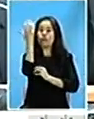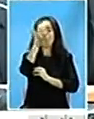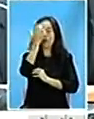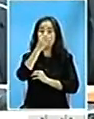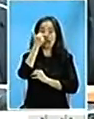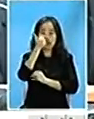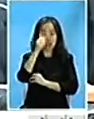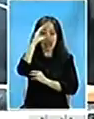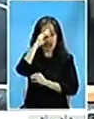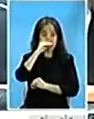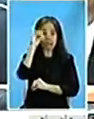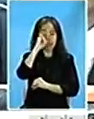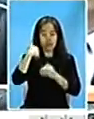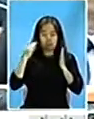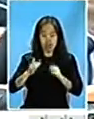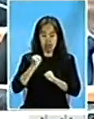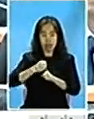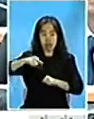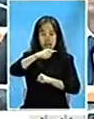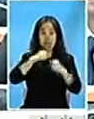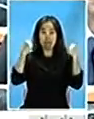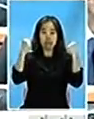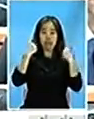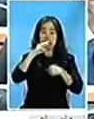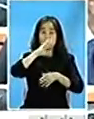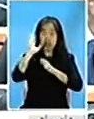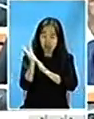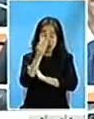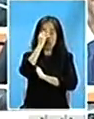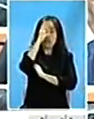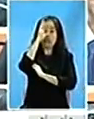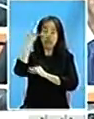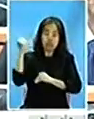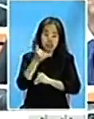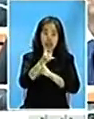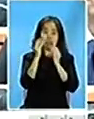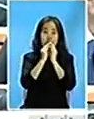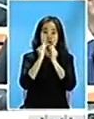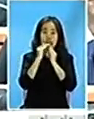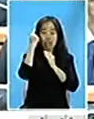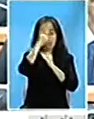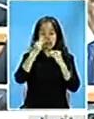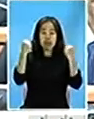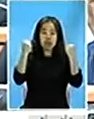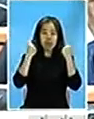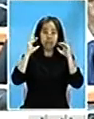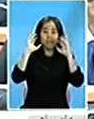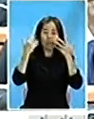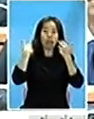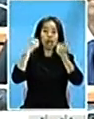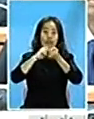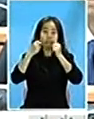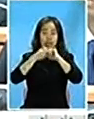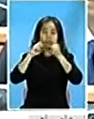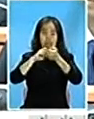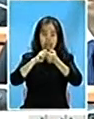การทำหน้าที่ของพวกเราด้วยไม่ฉะนั้นพอรุ่งเช้าเนี่ยเราก็จะต้องตื่นแต่เช้ามาประชุมอีกเนี่ยในที่สุดมันก็จะเป็นปัญหาและก็ทำให้